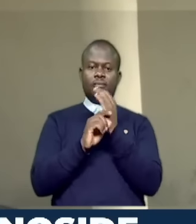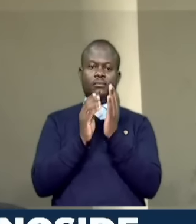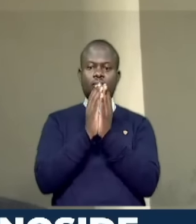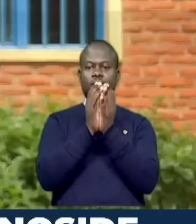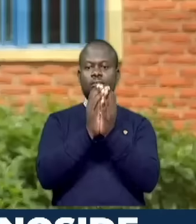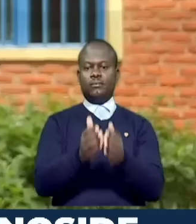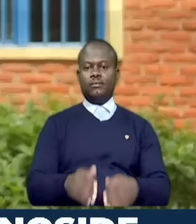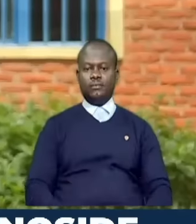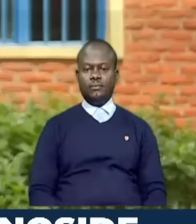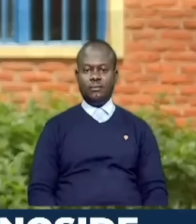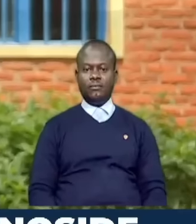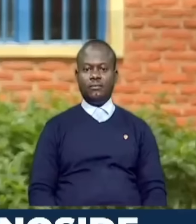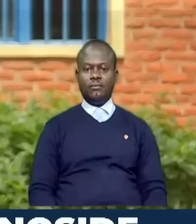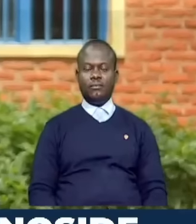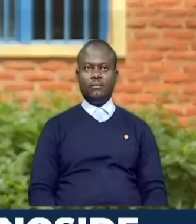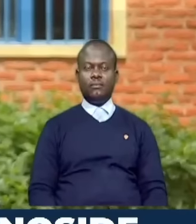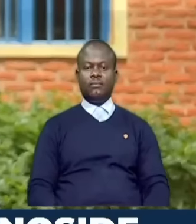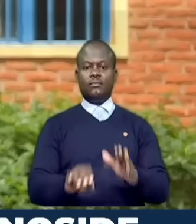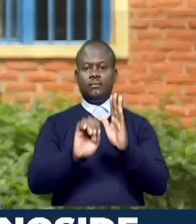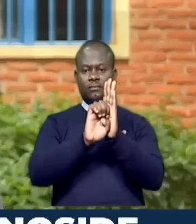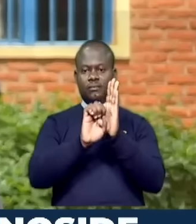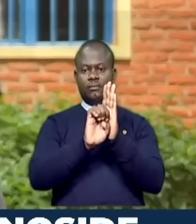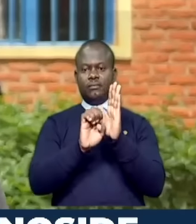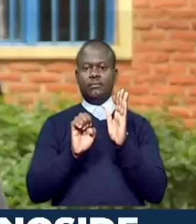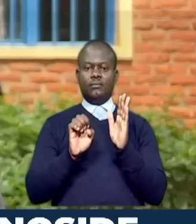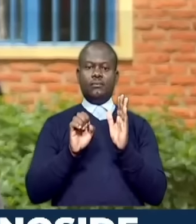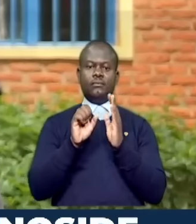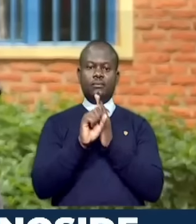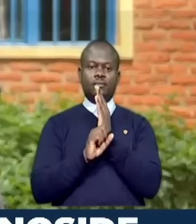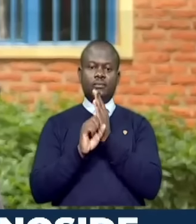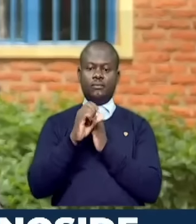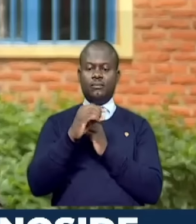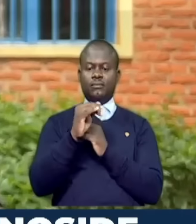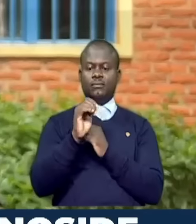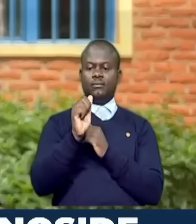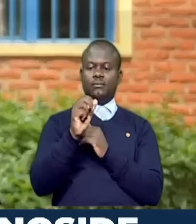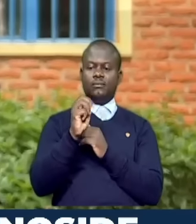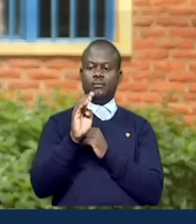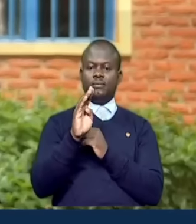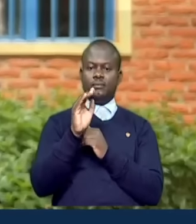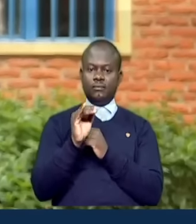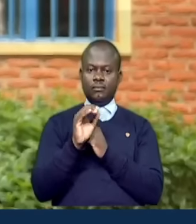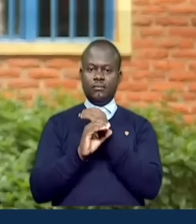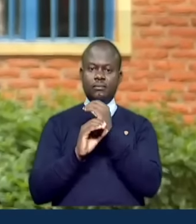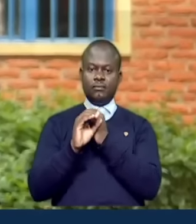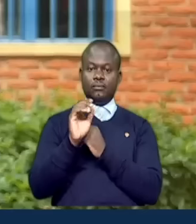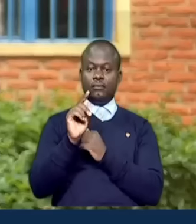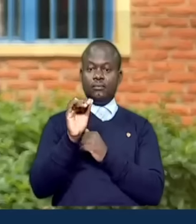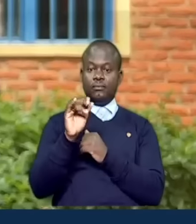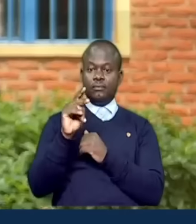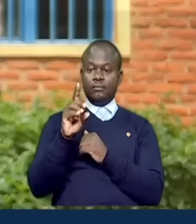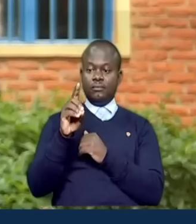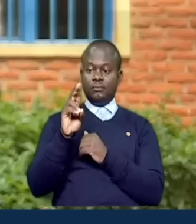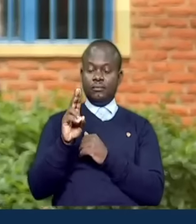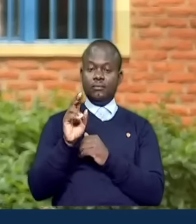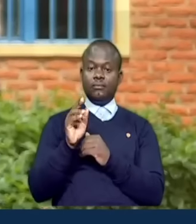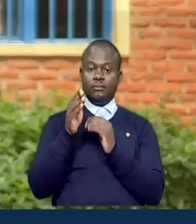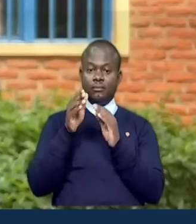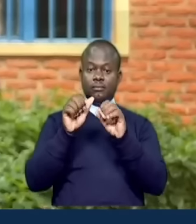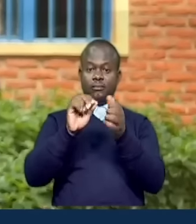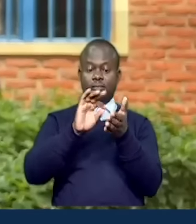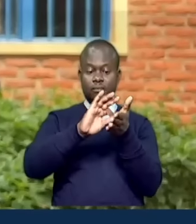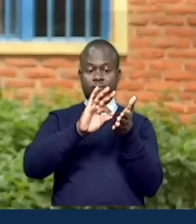Rusizi urugero ko mu murenge wa Gitambi mu kagari ka Kingo arugeze gufata